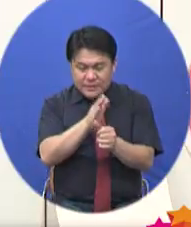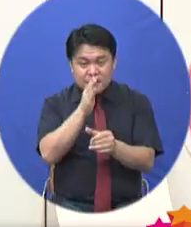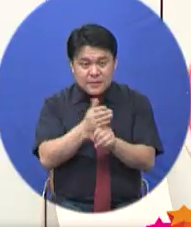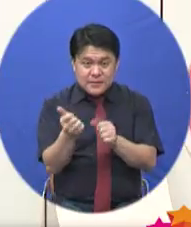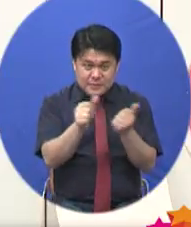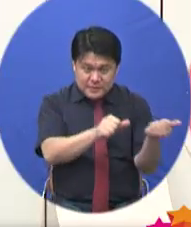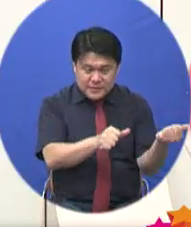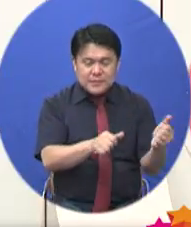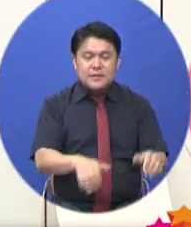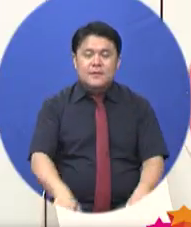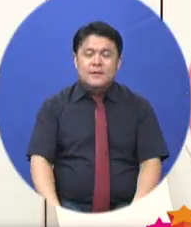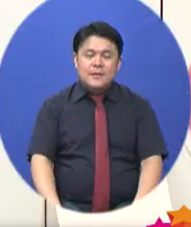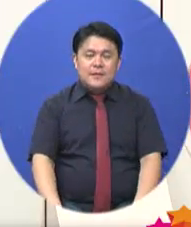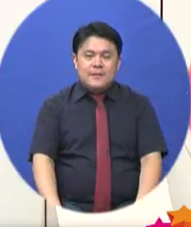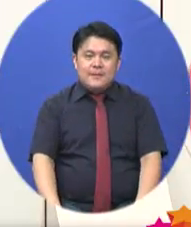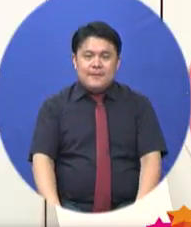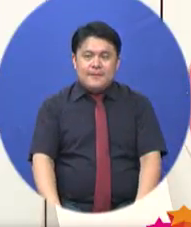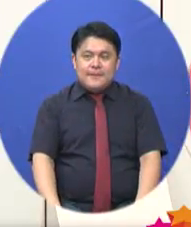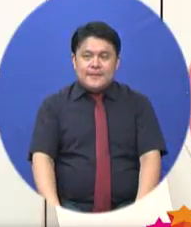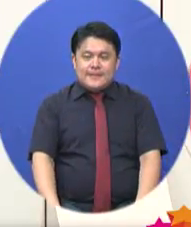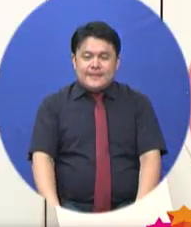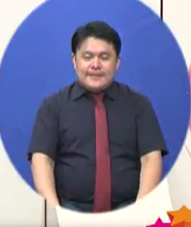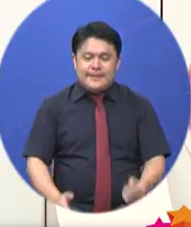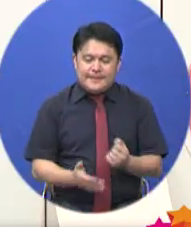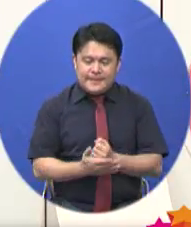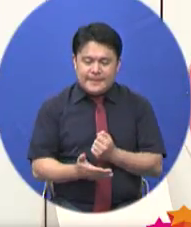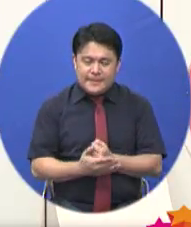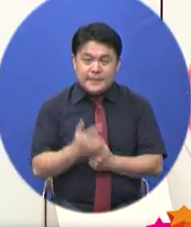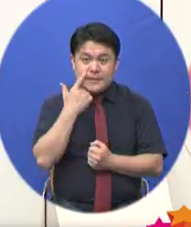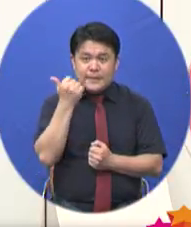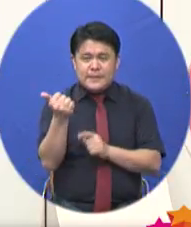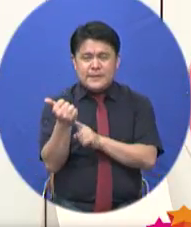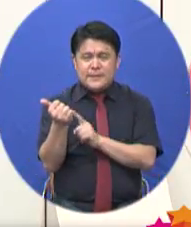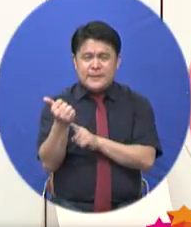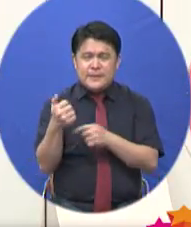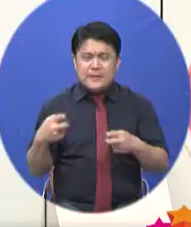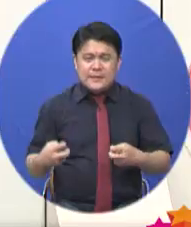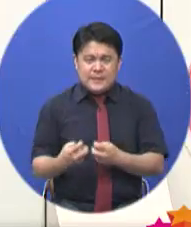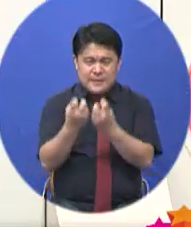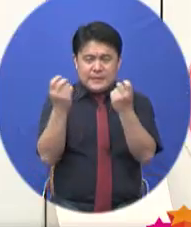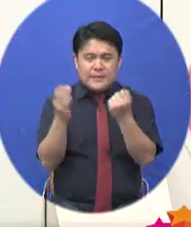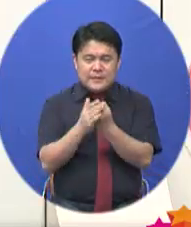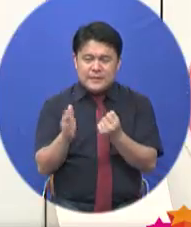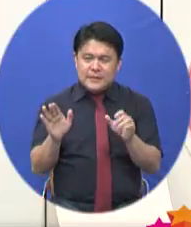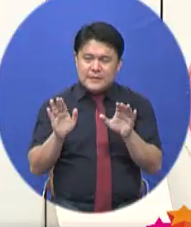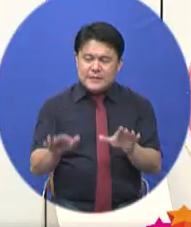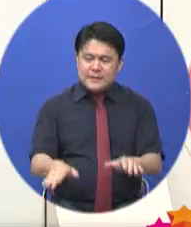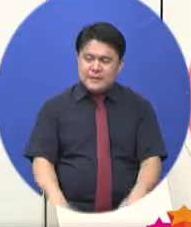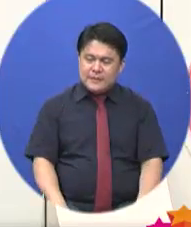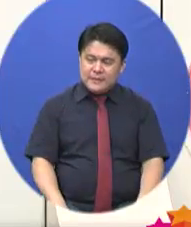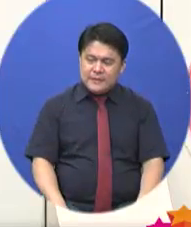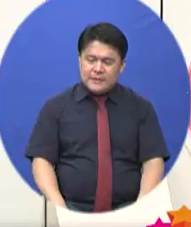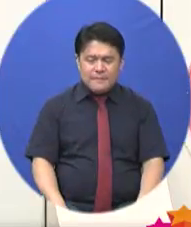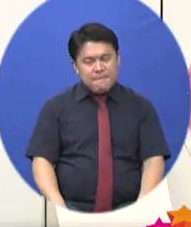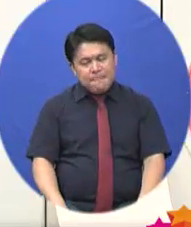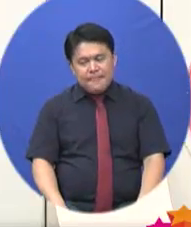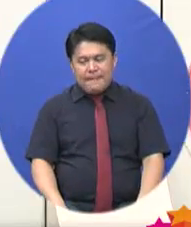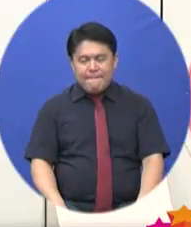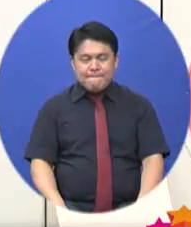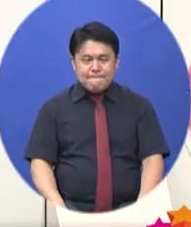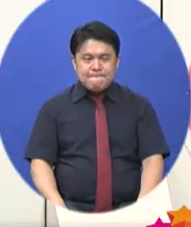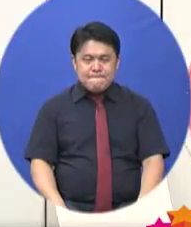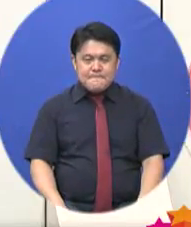돌아가셨는데. 조금 서운하고 지금 또 아버님이 또 교통사고 나가지고 조금 많이 이제 좋아지셨는데